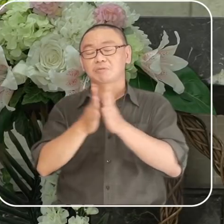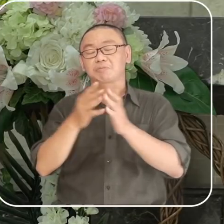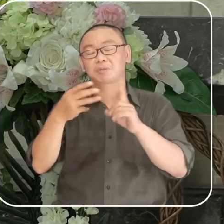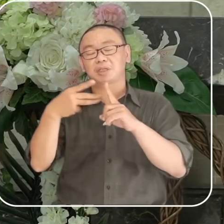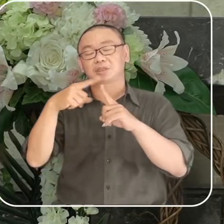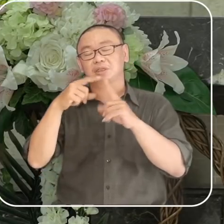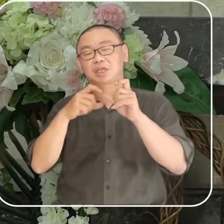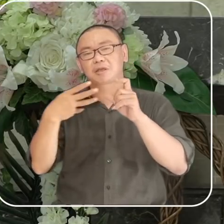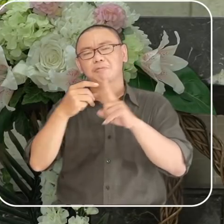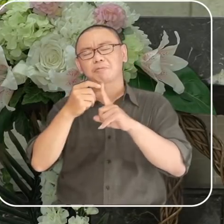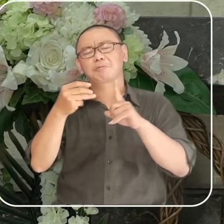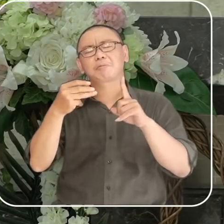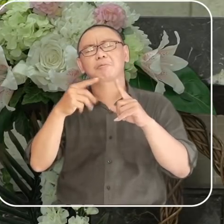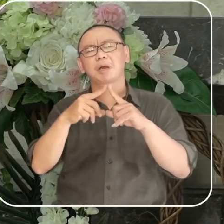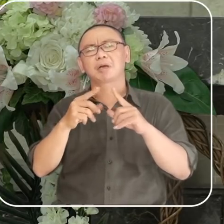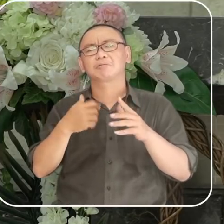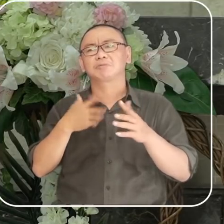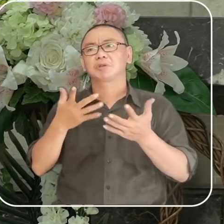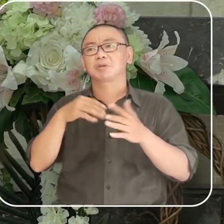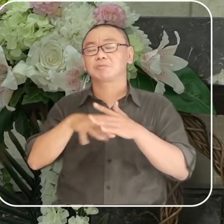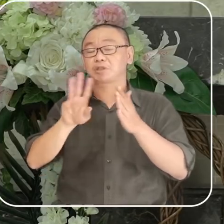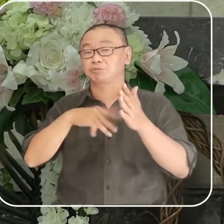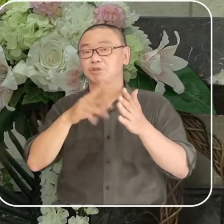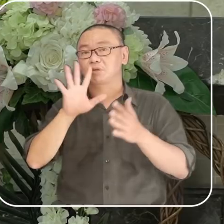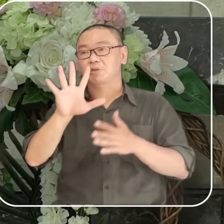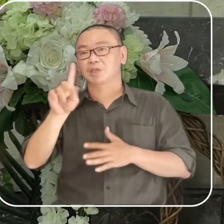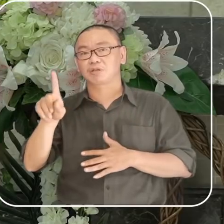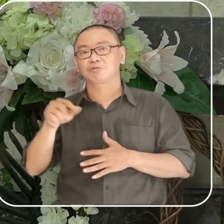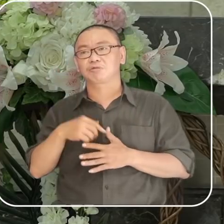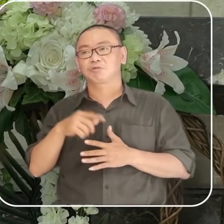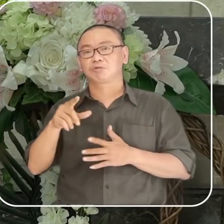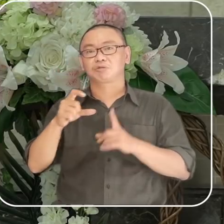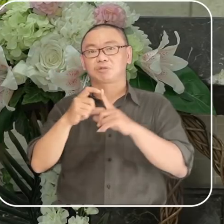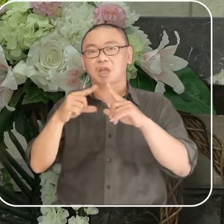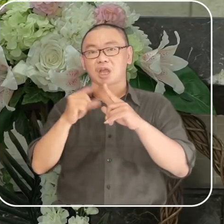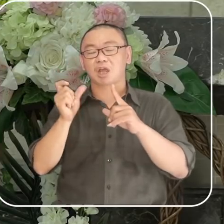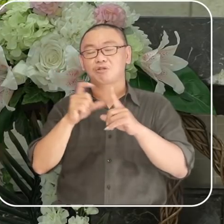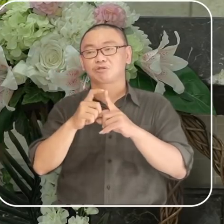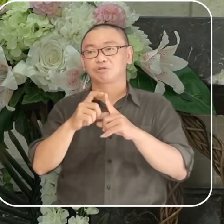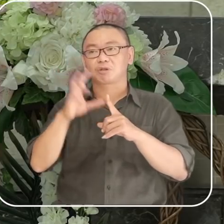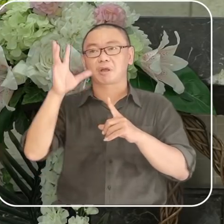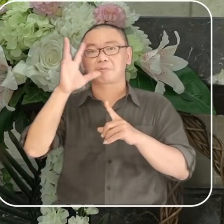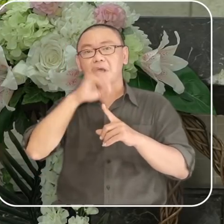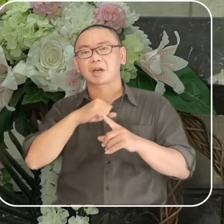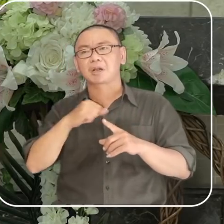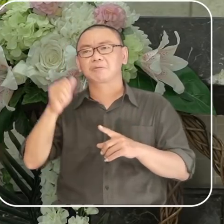di dalam Mazmur 51, disitulah Daud mengalami apa yang